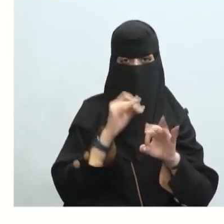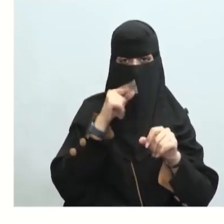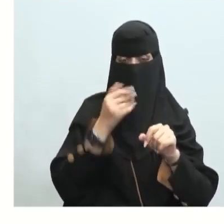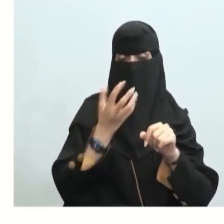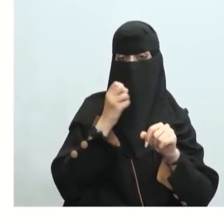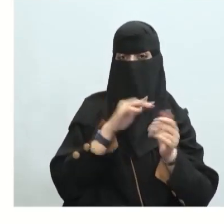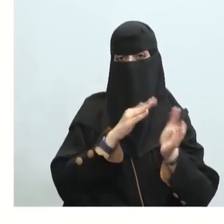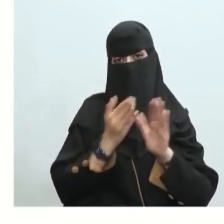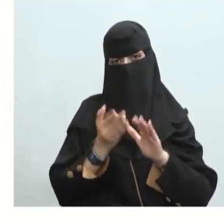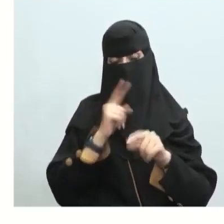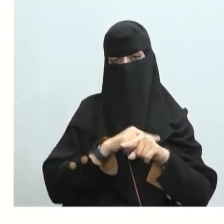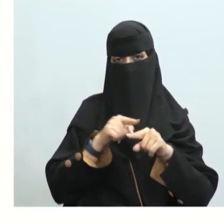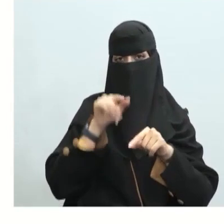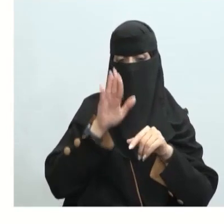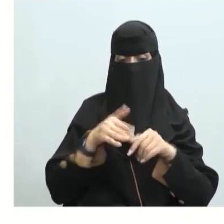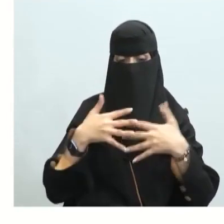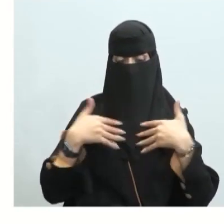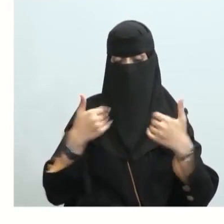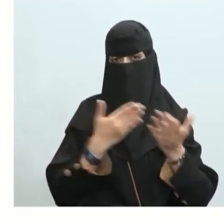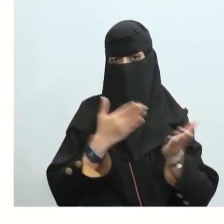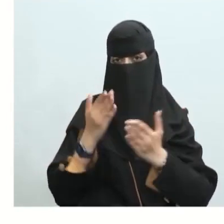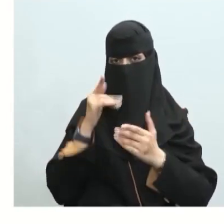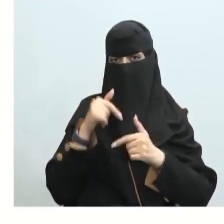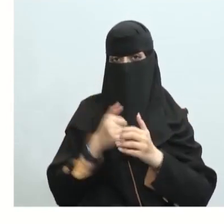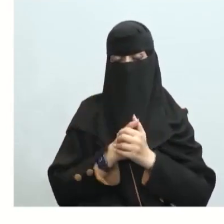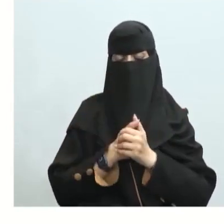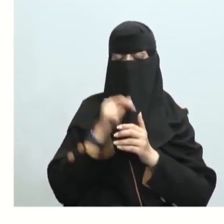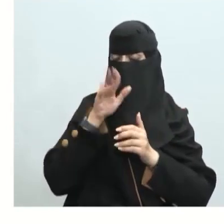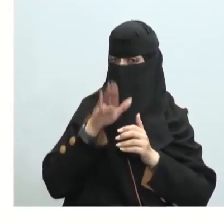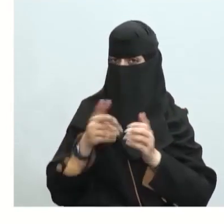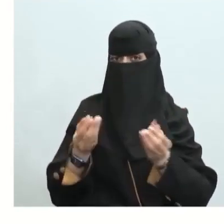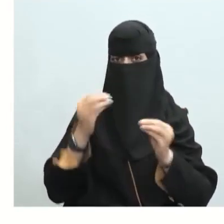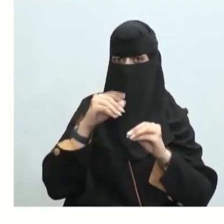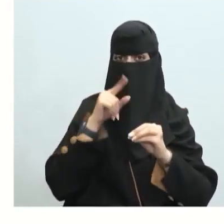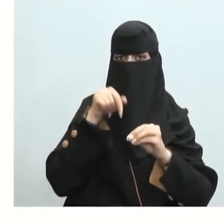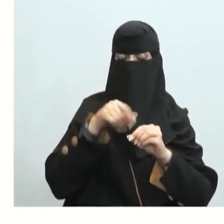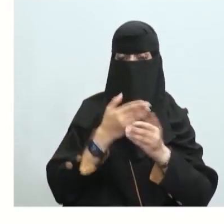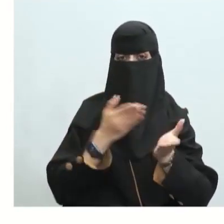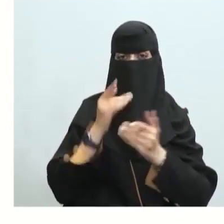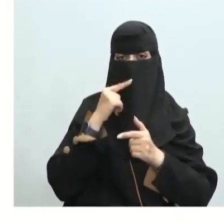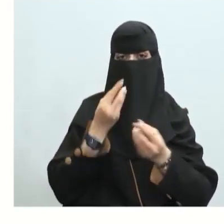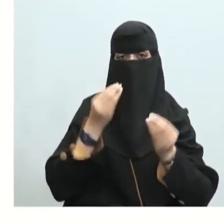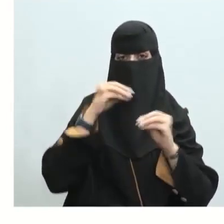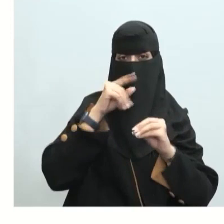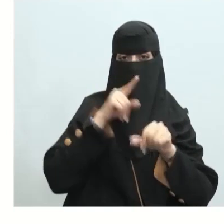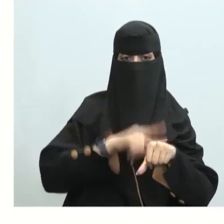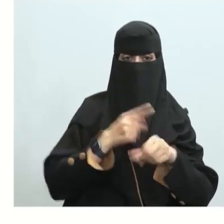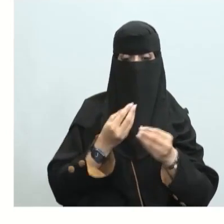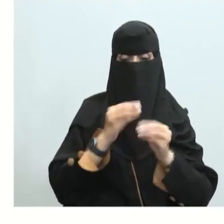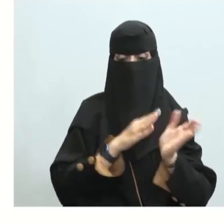وايضا تستميل اليها يصر طلاب دعوتكم مع انك قد وضعت في ذلك ثم سيضع لك عروضا وضع وقتا